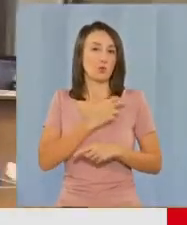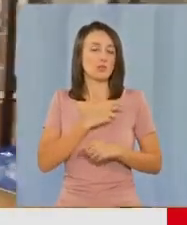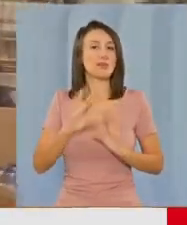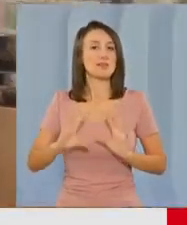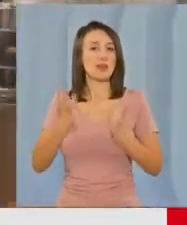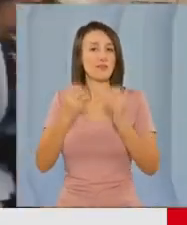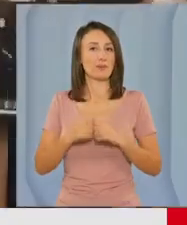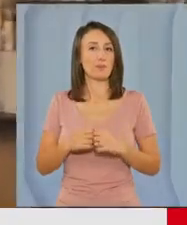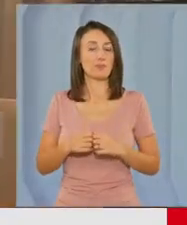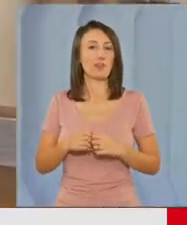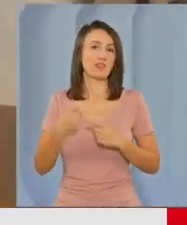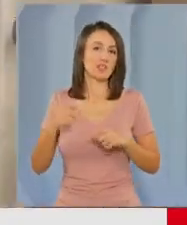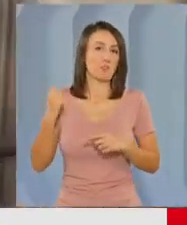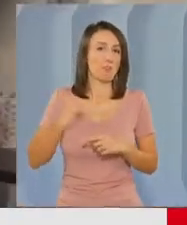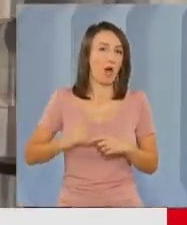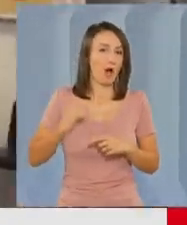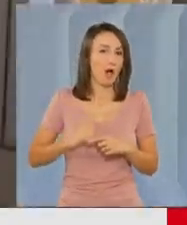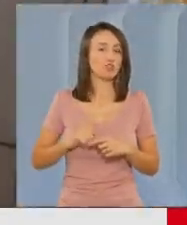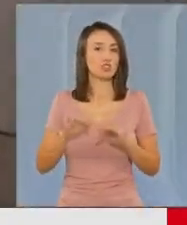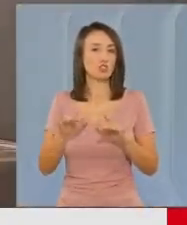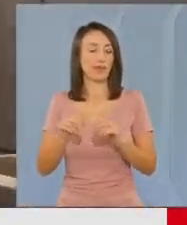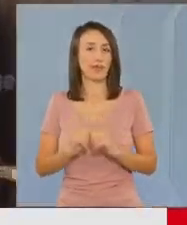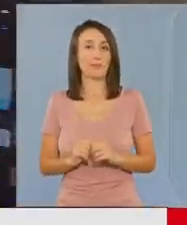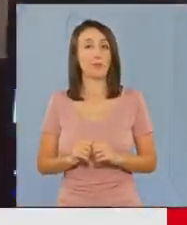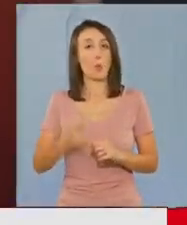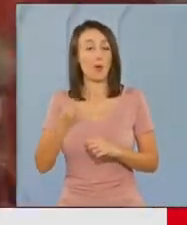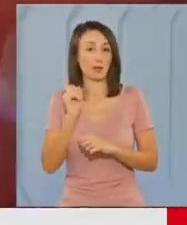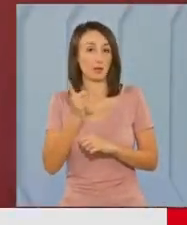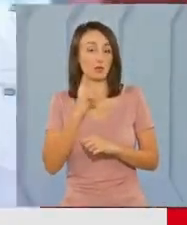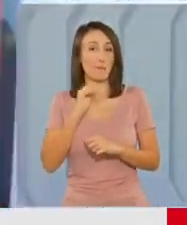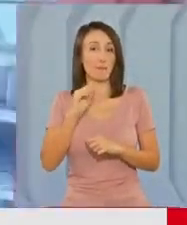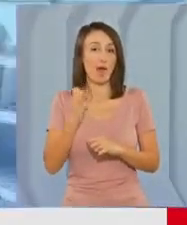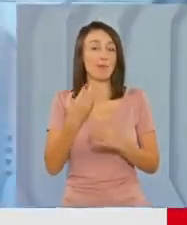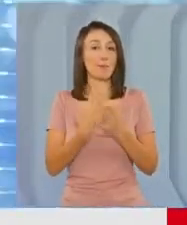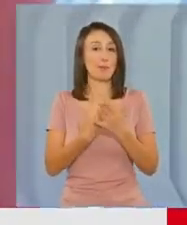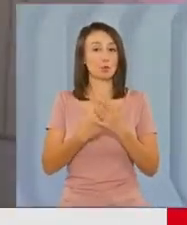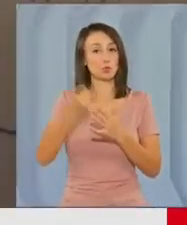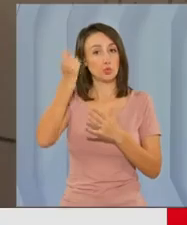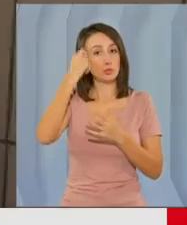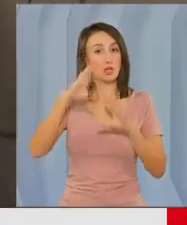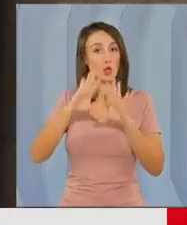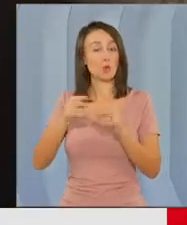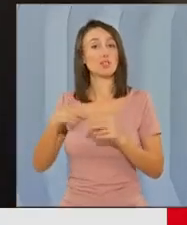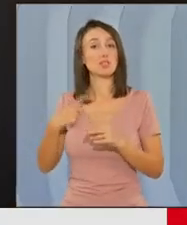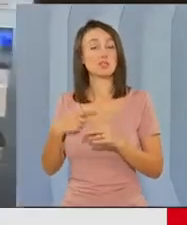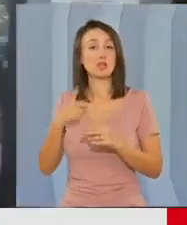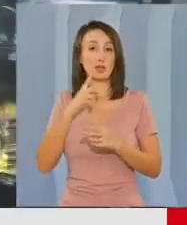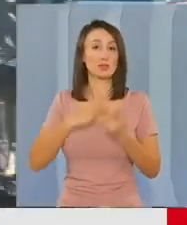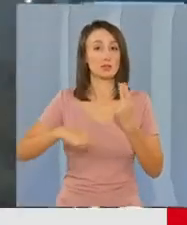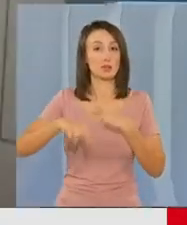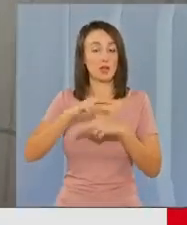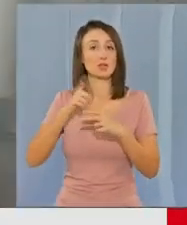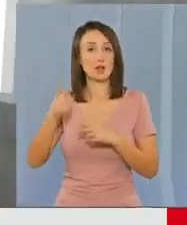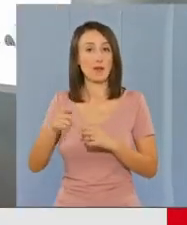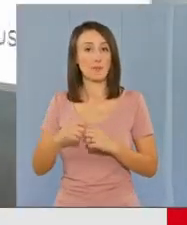bagaje chichin sau realimentarea aeronavelor o altă atenționare a fost emisă de Maie și pentru cetățenii români care care se află tranzitează sau